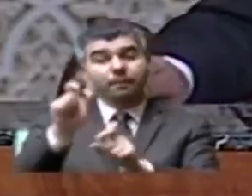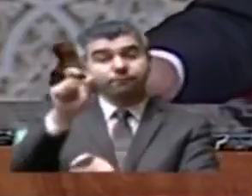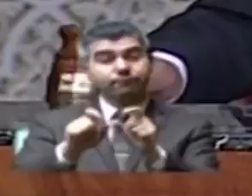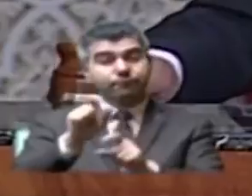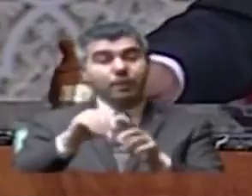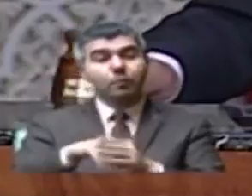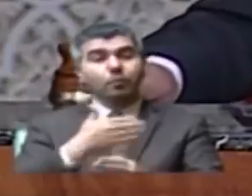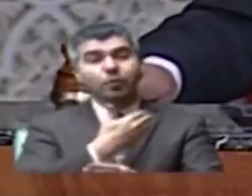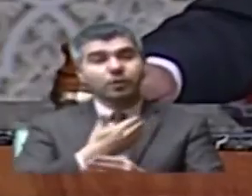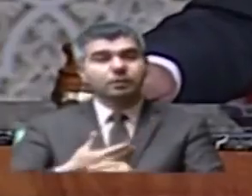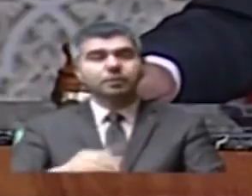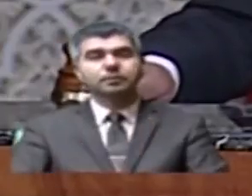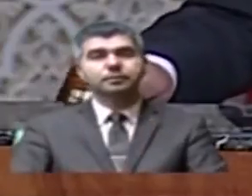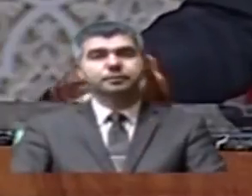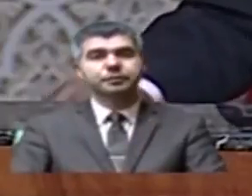المستشارين،